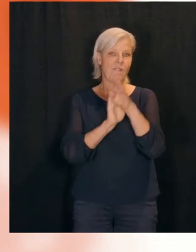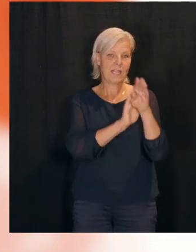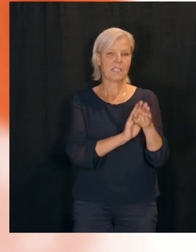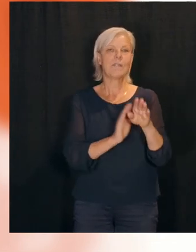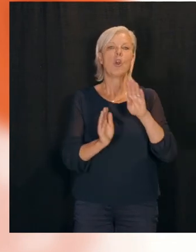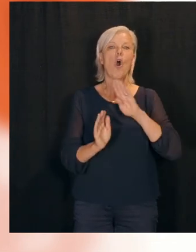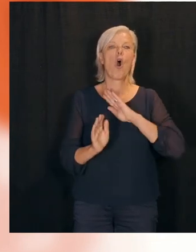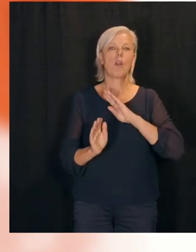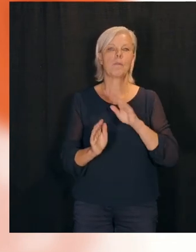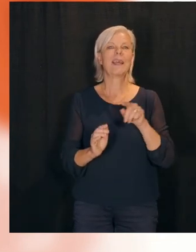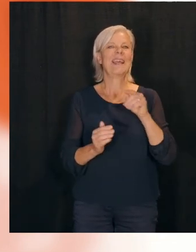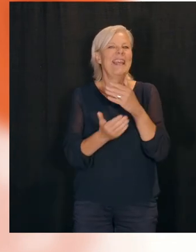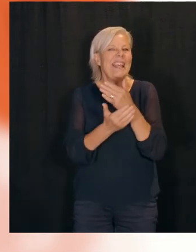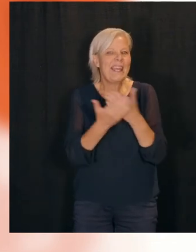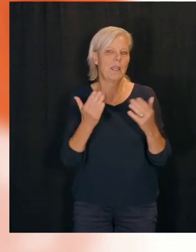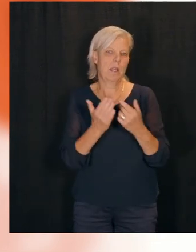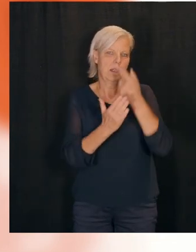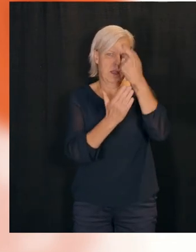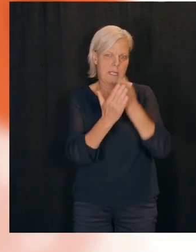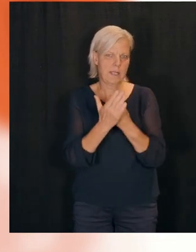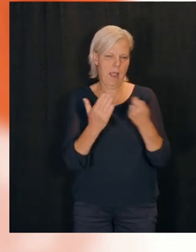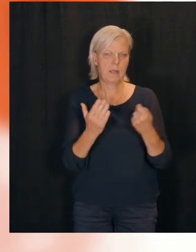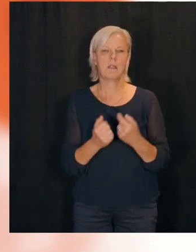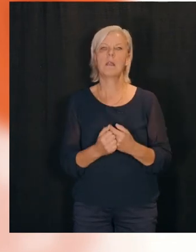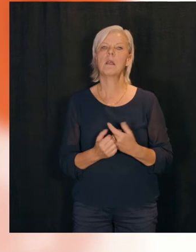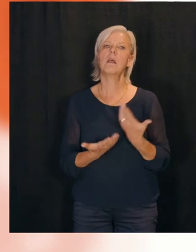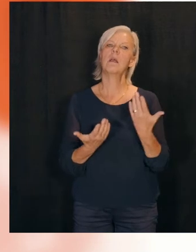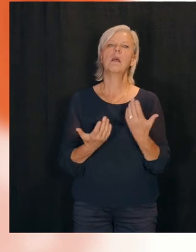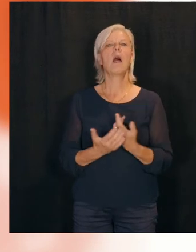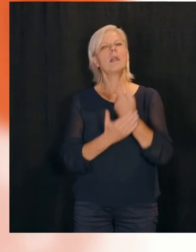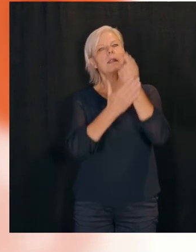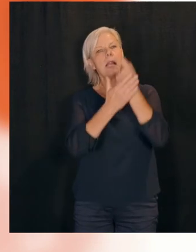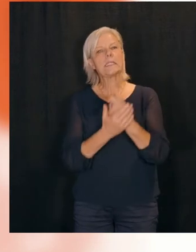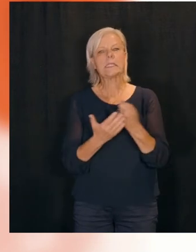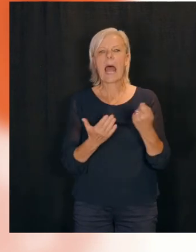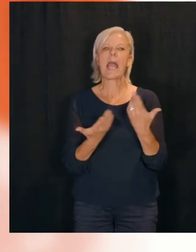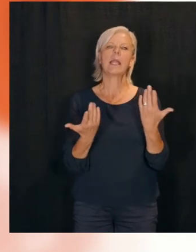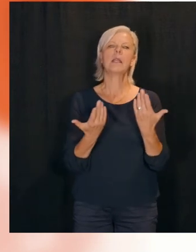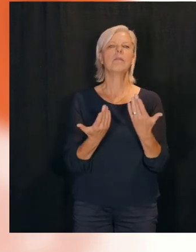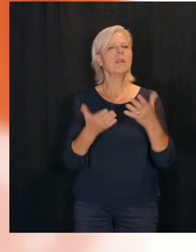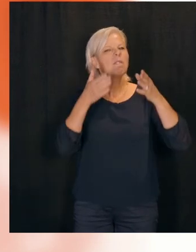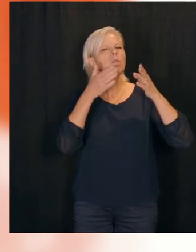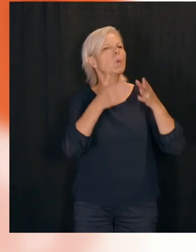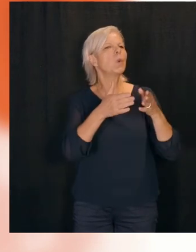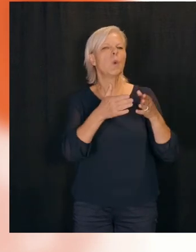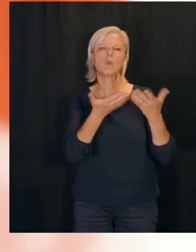icke-design. Att design är inget som vi fokuserar på systematiskt.